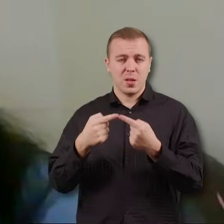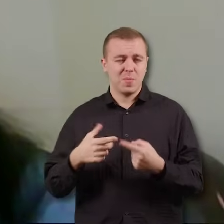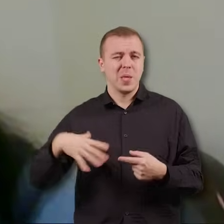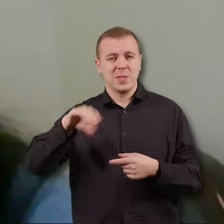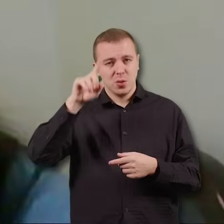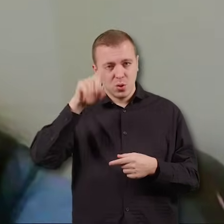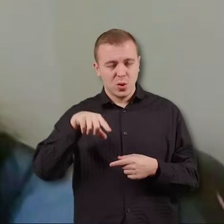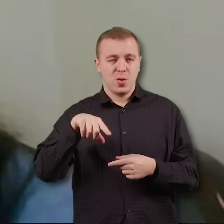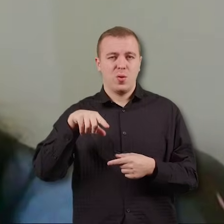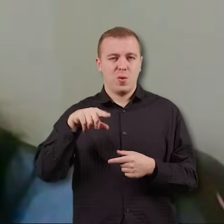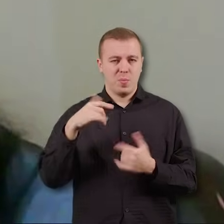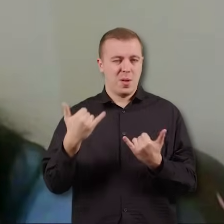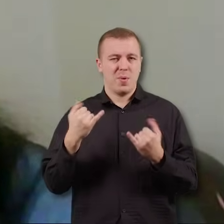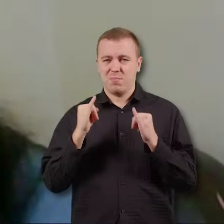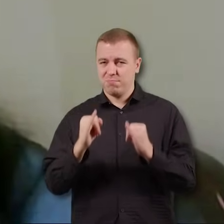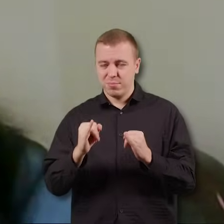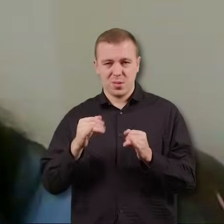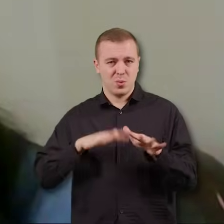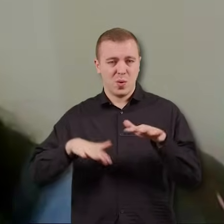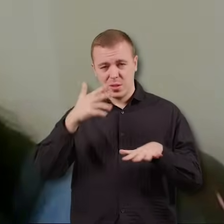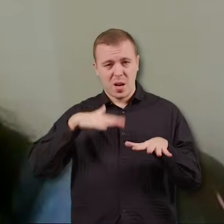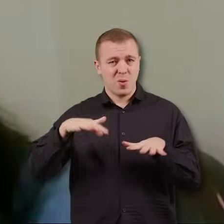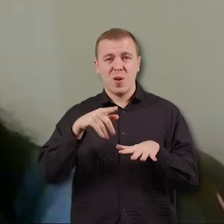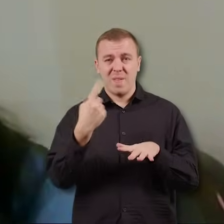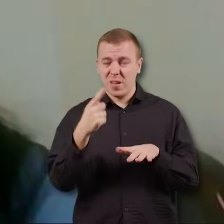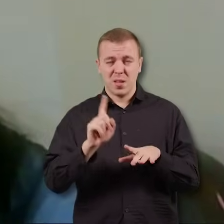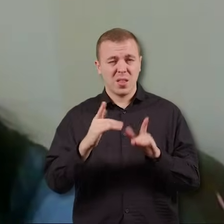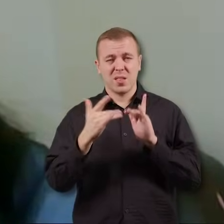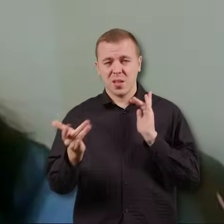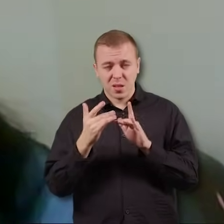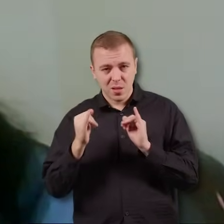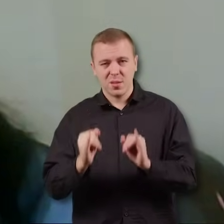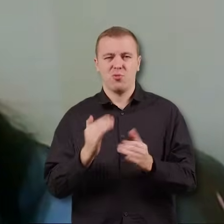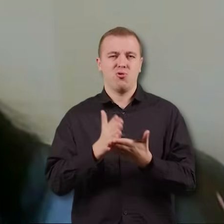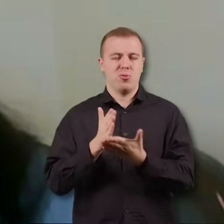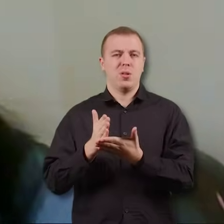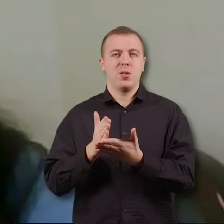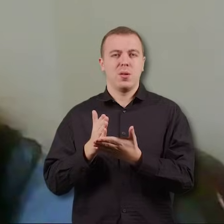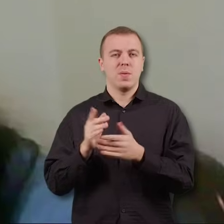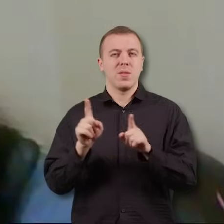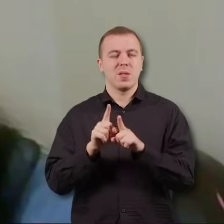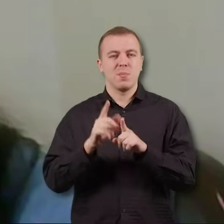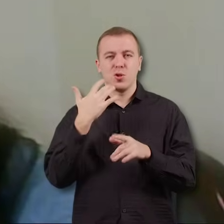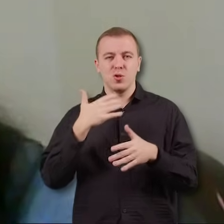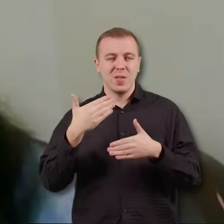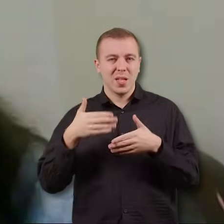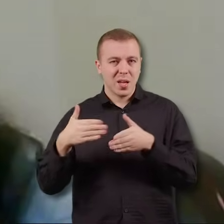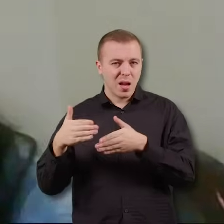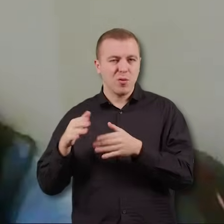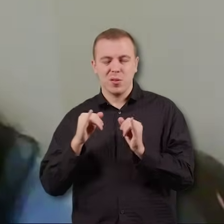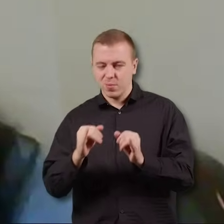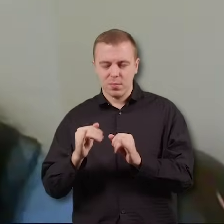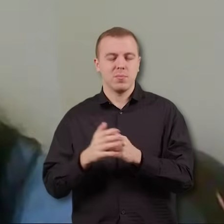visi žinom, kad jie yra tragiškos būklės Lietuvoje. Ne tik keliai ir tiltai, tai ir žvirkelių daug, tai